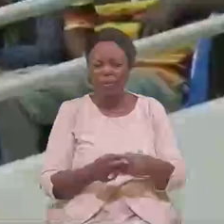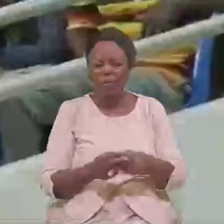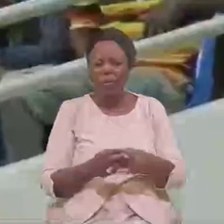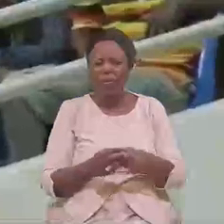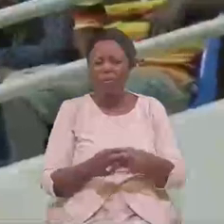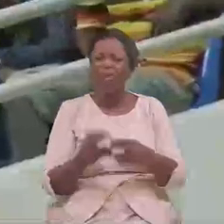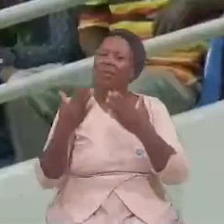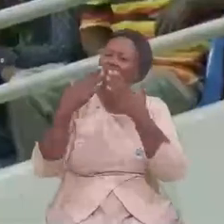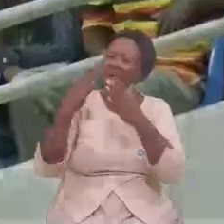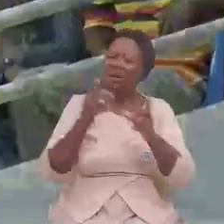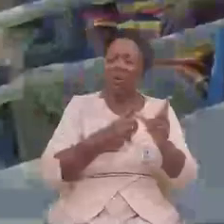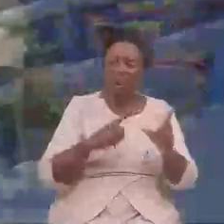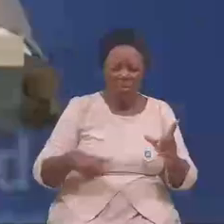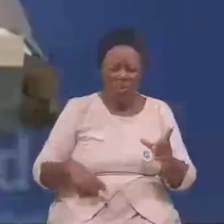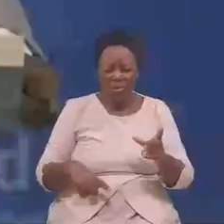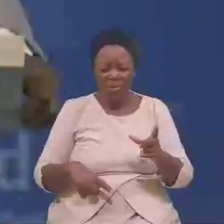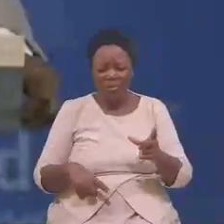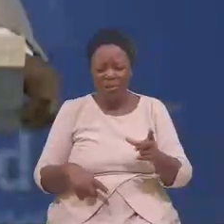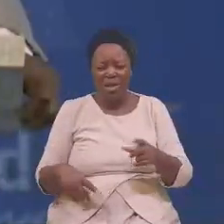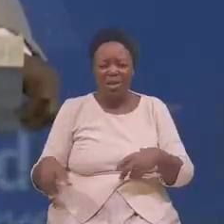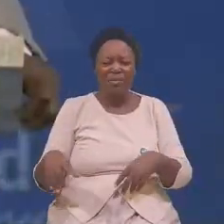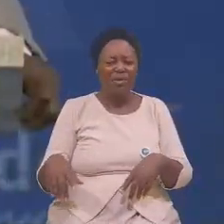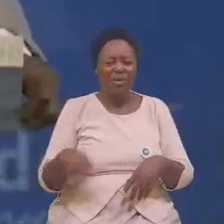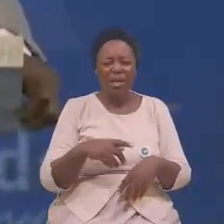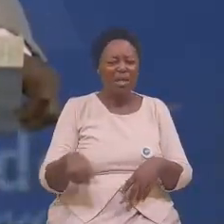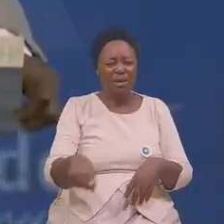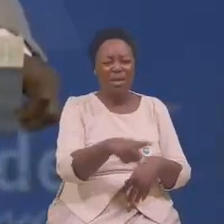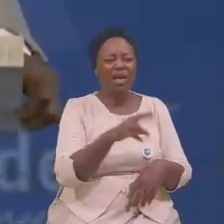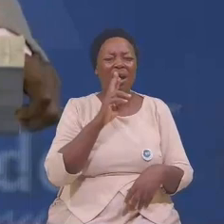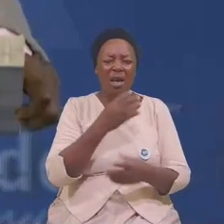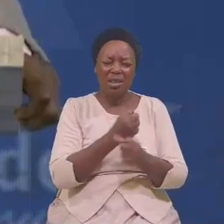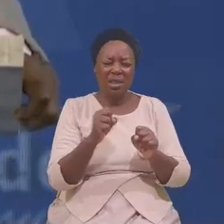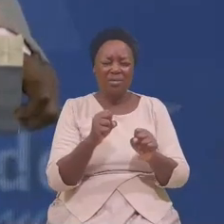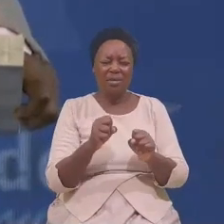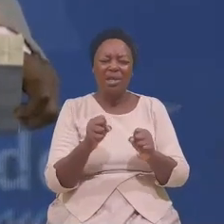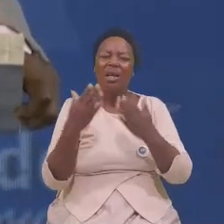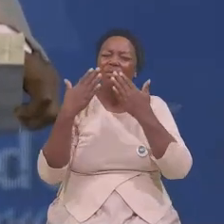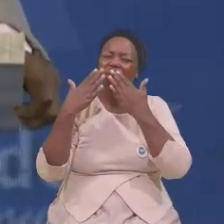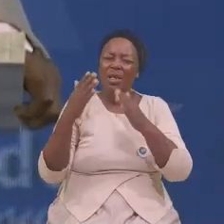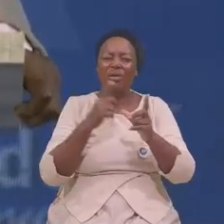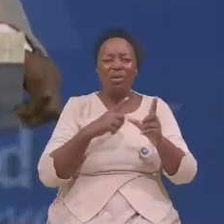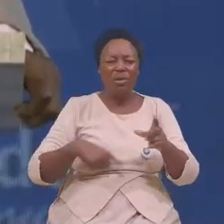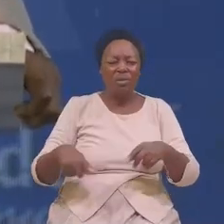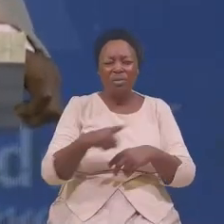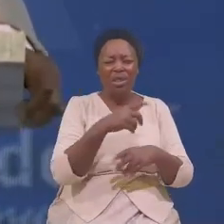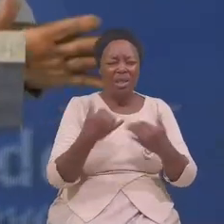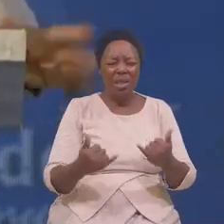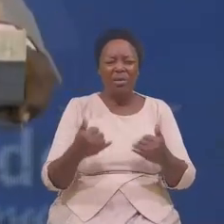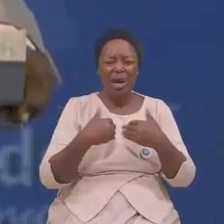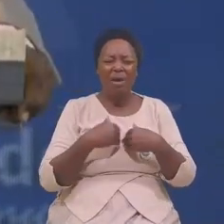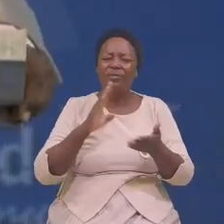Merci Seigneur. Ils sont sauvés. Merci Seigneur. Ils ont maintenant le pardon. Merci